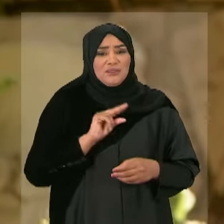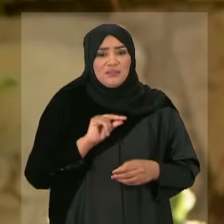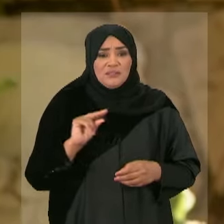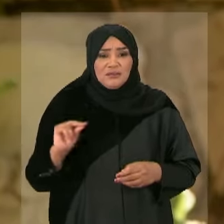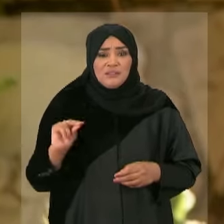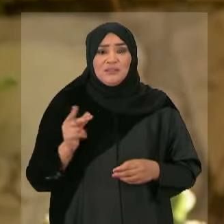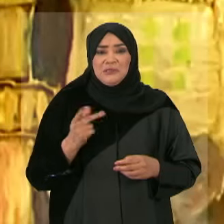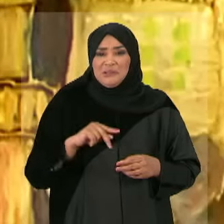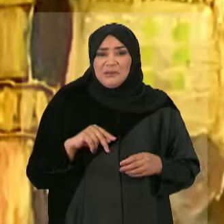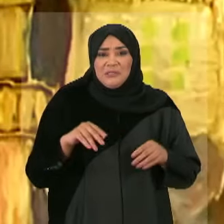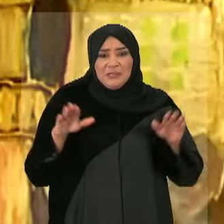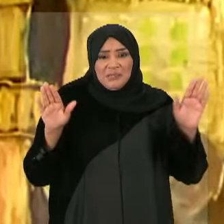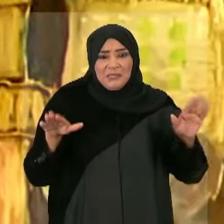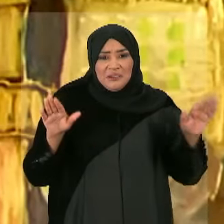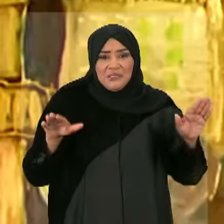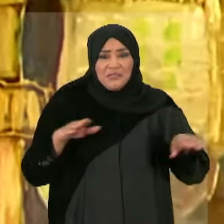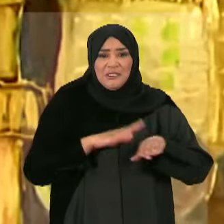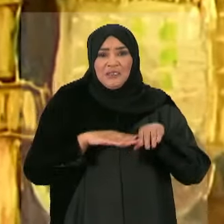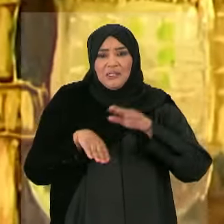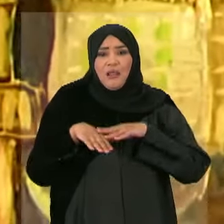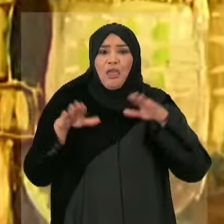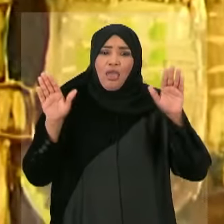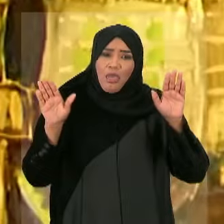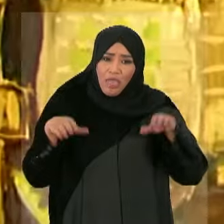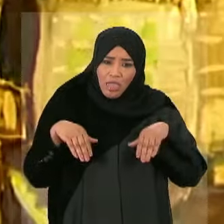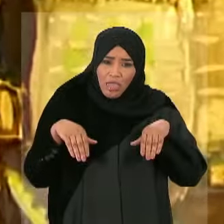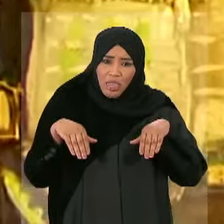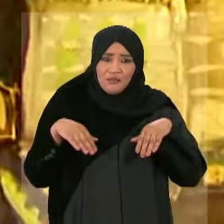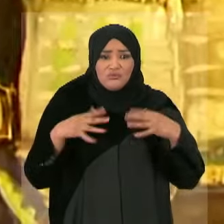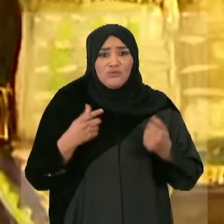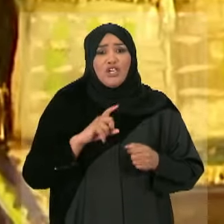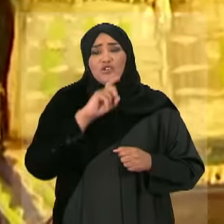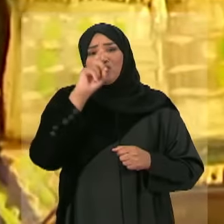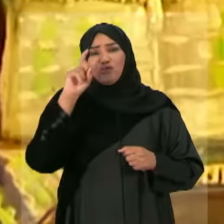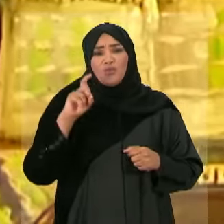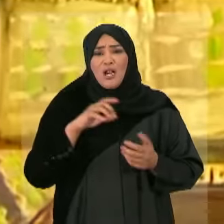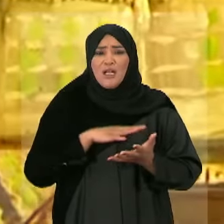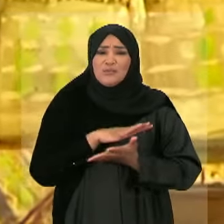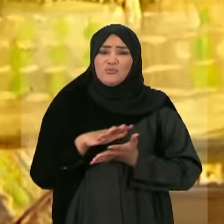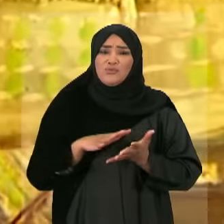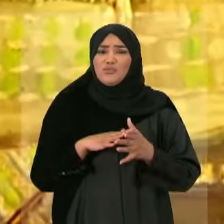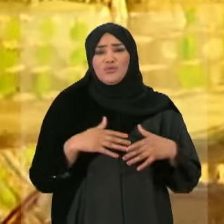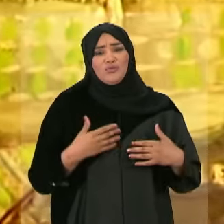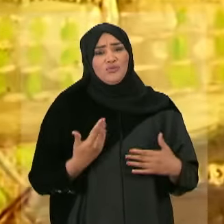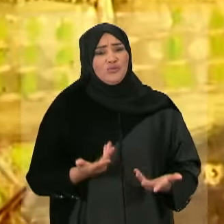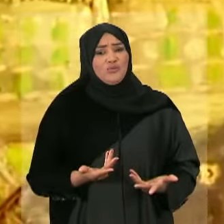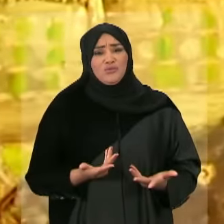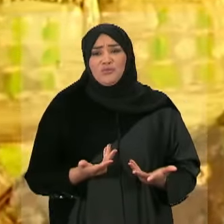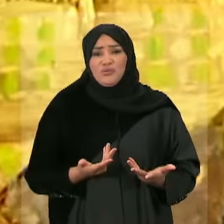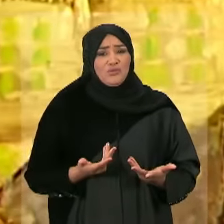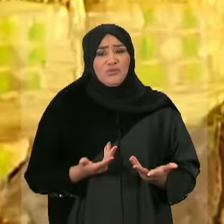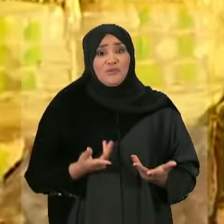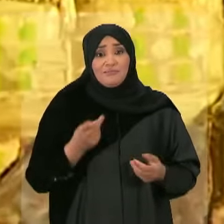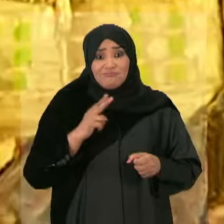جناحاته من كسر هيك يعني متأسف إنه إيش اللي عم بيصير وفيها رمز للعراقة والأصالة اللي